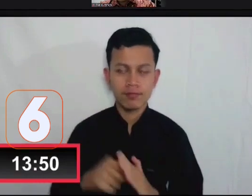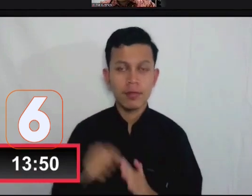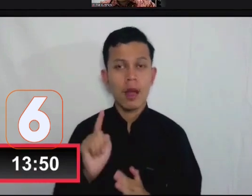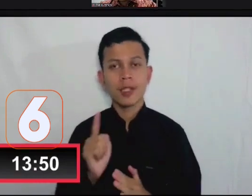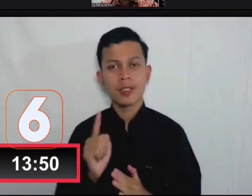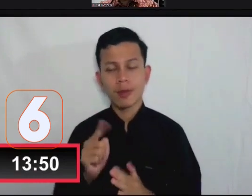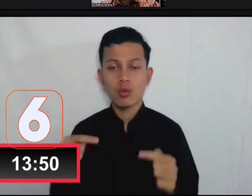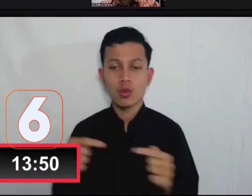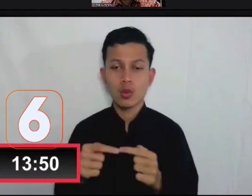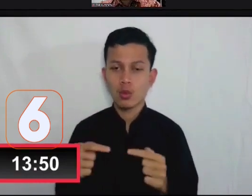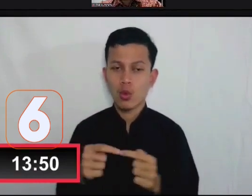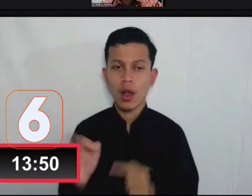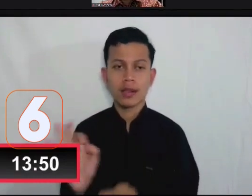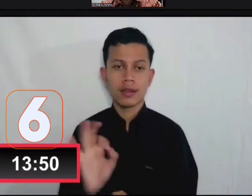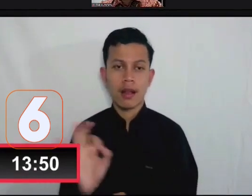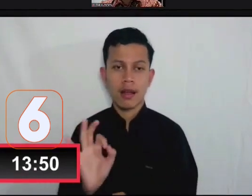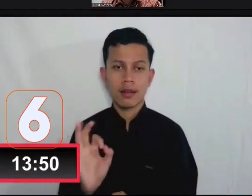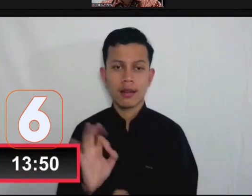ada relevansinya